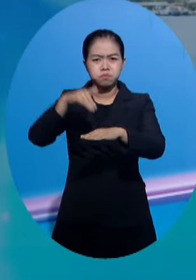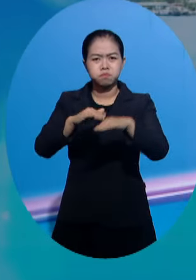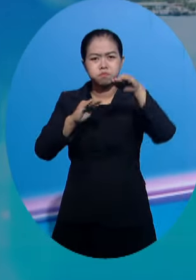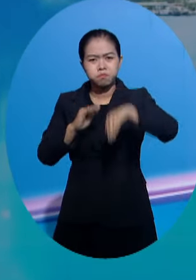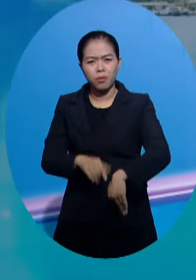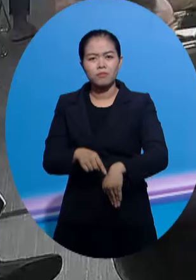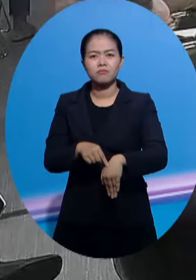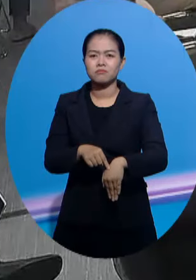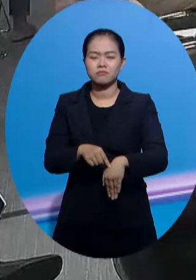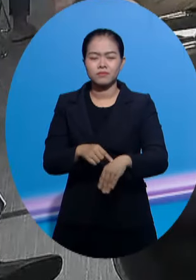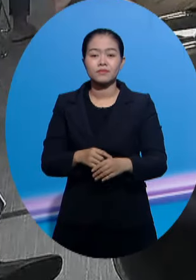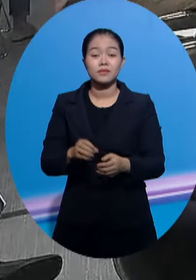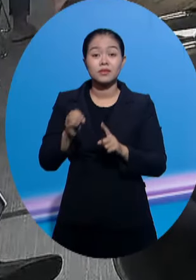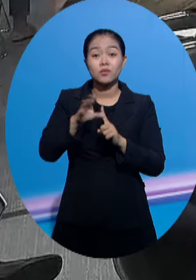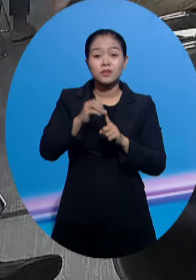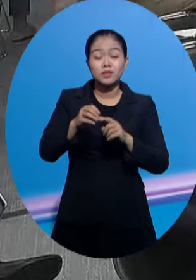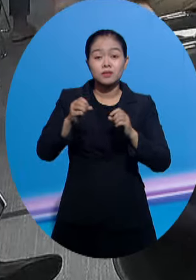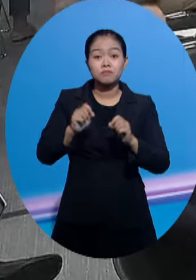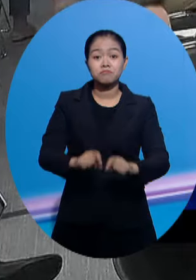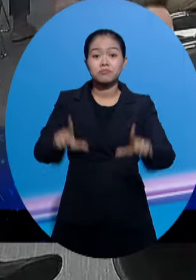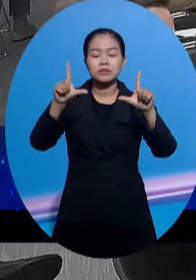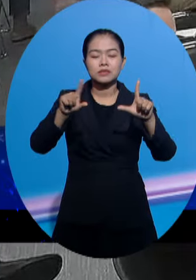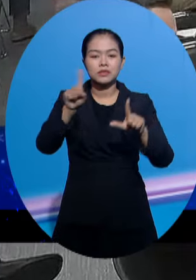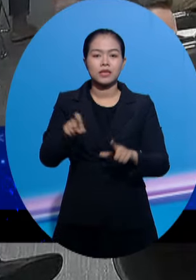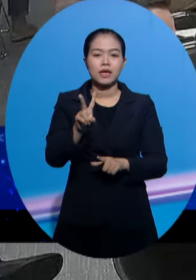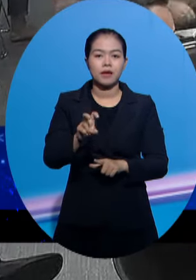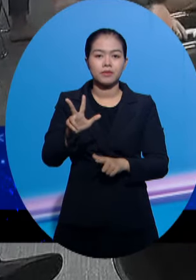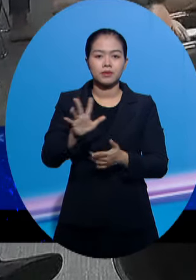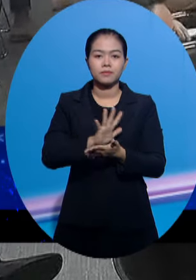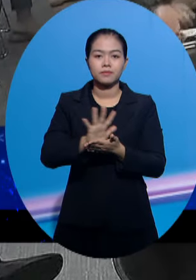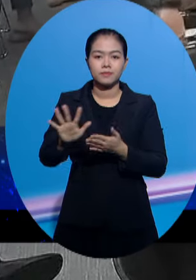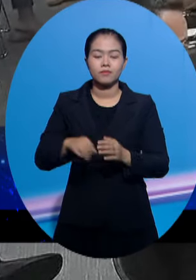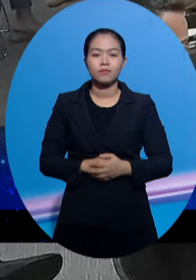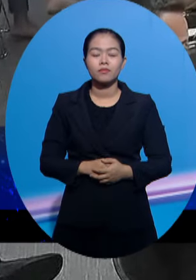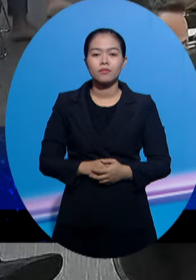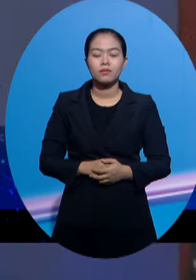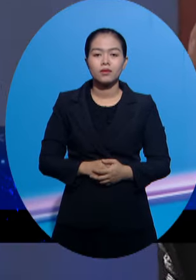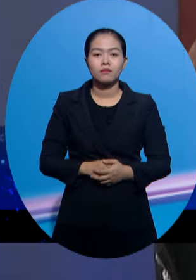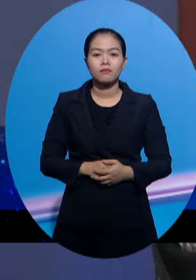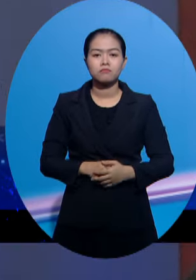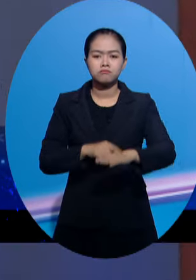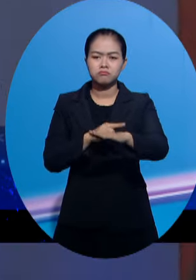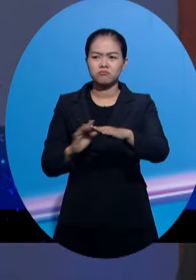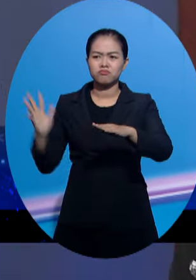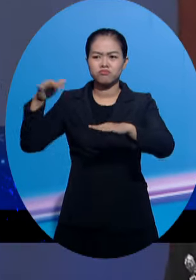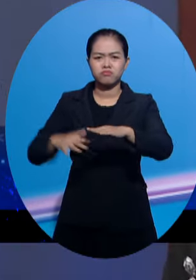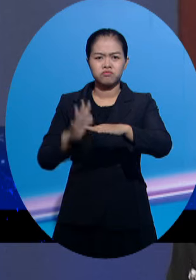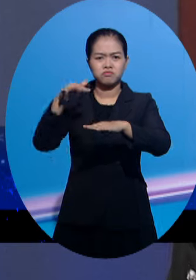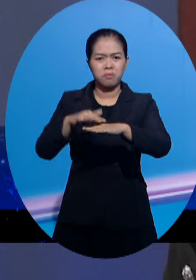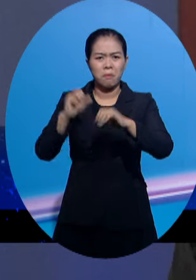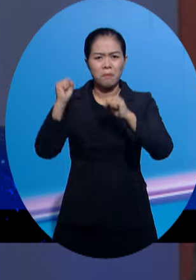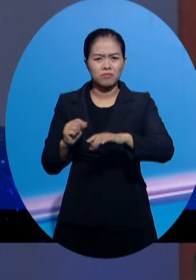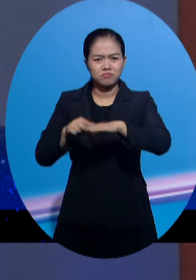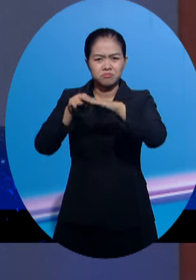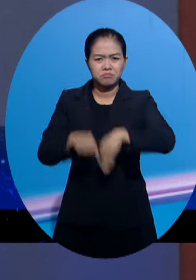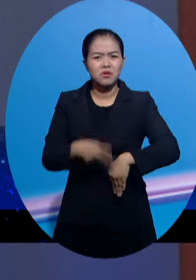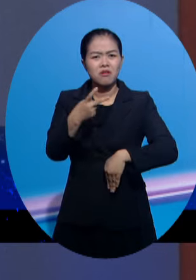tháng n theo phó thư ký báo chí lâu năm gốc sasin một phần công trình đã bị hư hại do biển Độ mạnh và hiệu